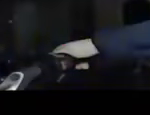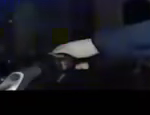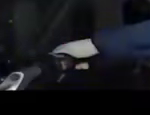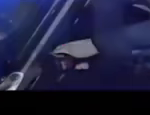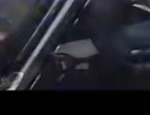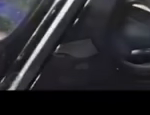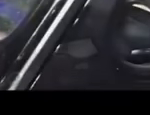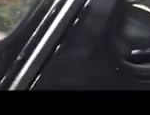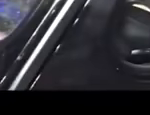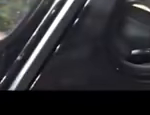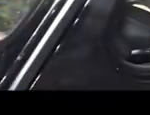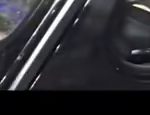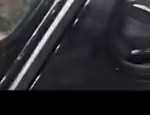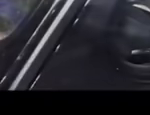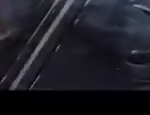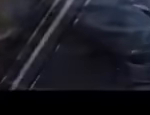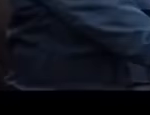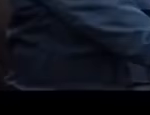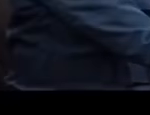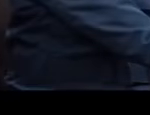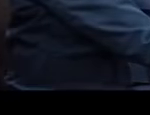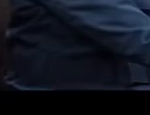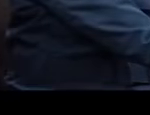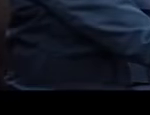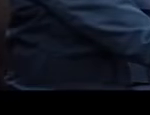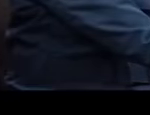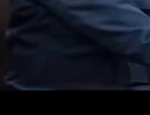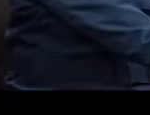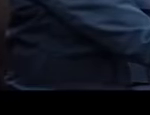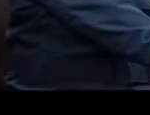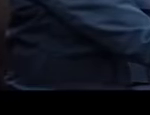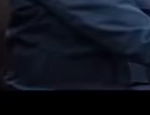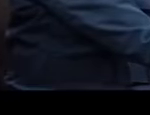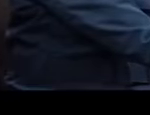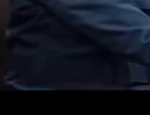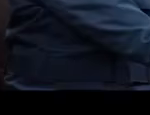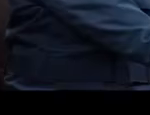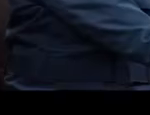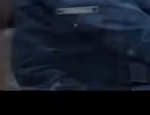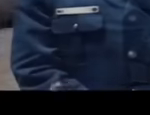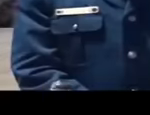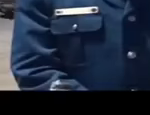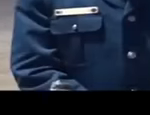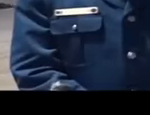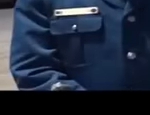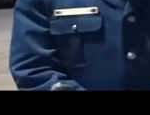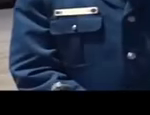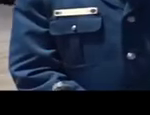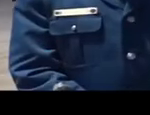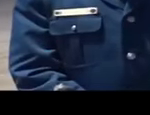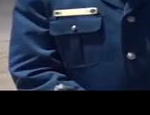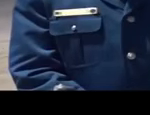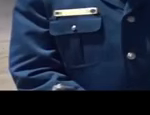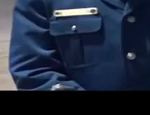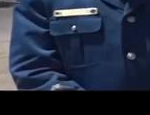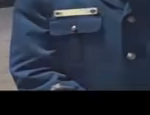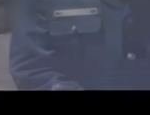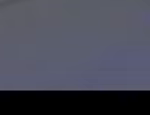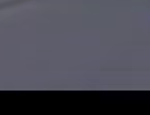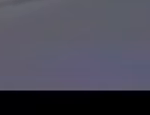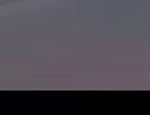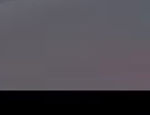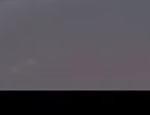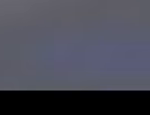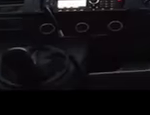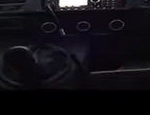اقعدوا في دياركم. اقعدوا في دياركم. اقعدوا في دياركم. واحموا نفوسكم وعائلتكم. إلى ما ضمن الون قيمة الخام